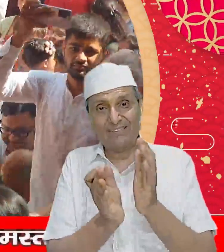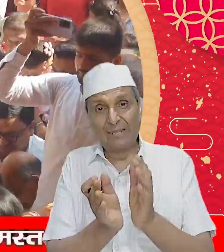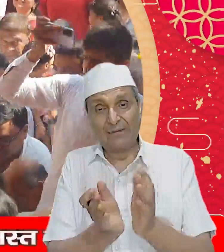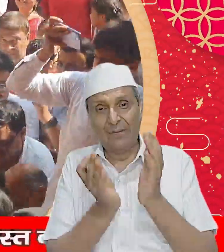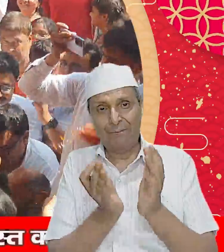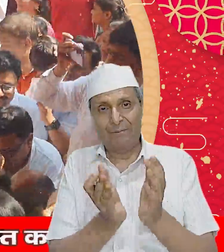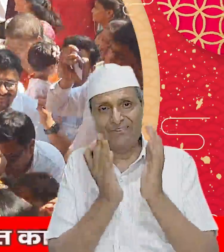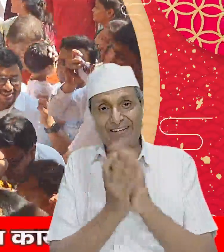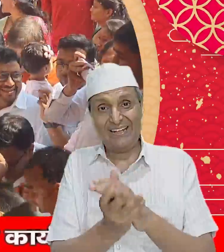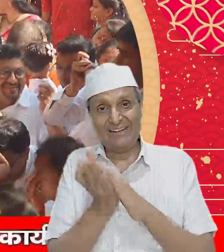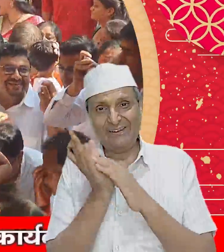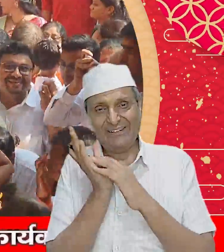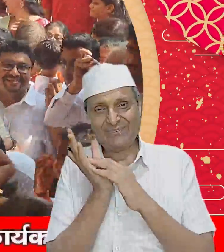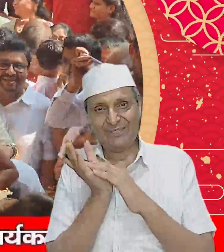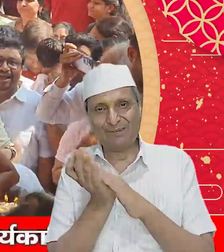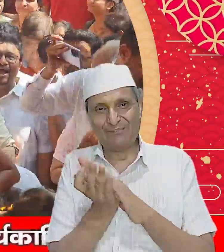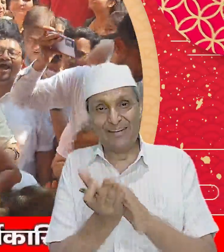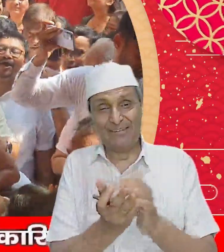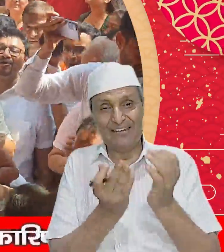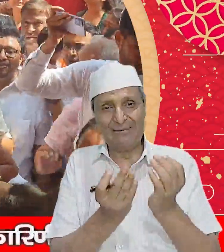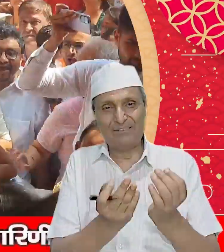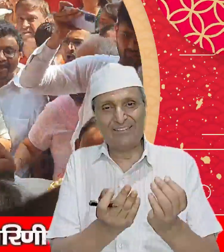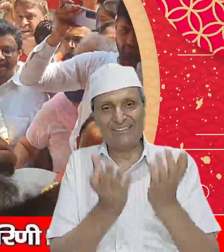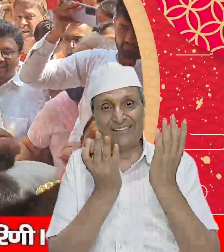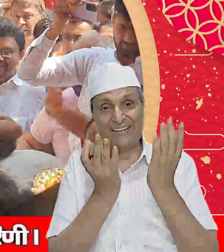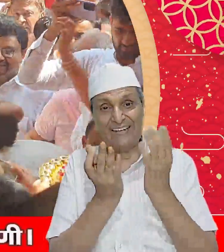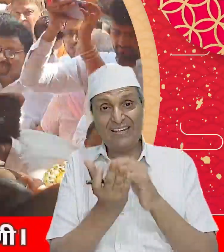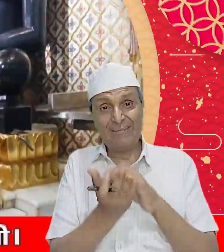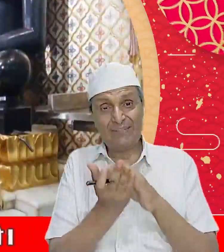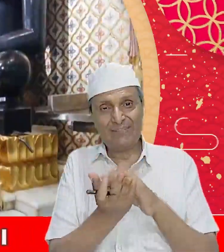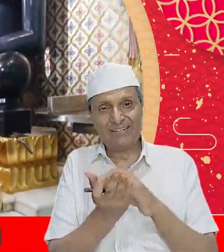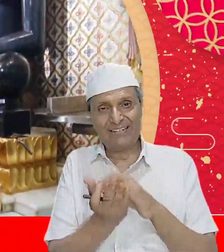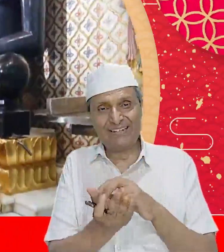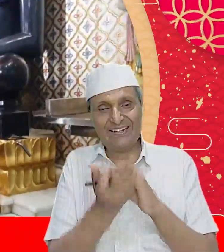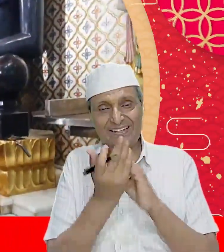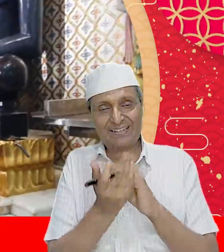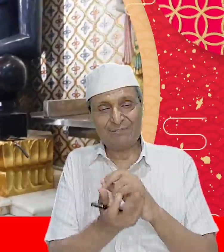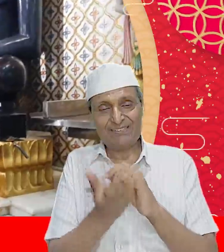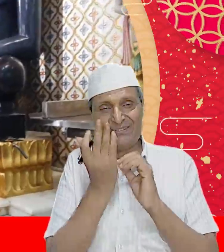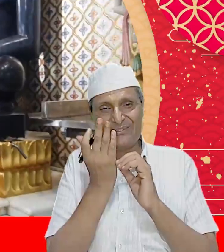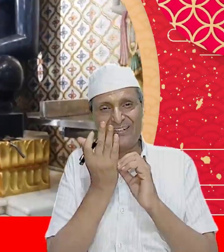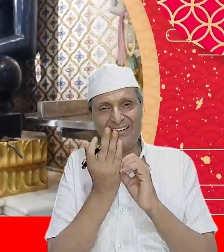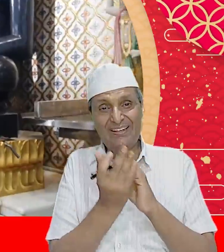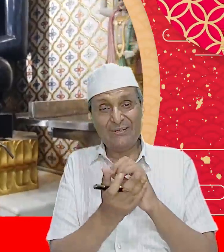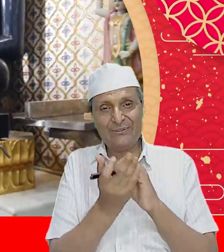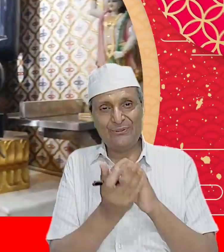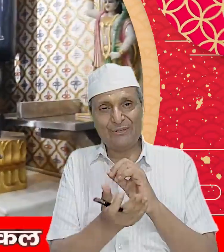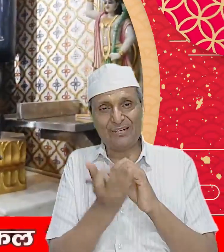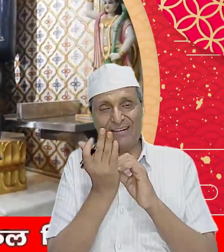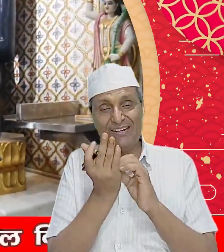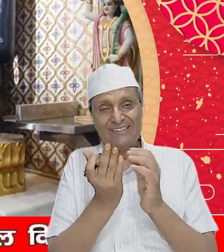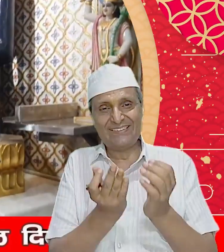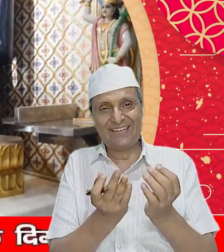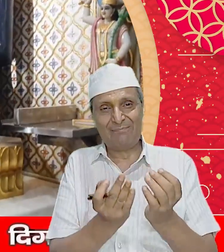अपने अपने जगह पर पहुंच रहे हैं। और ये सूरजमल विहार में आप दृश्य देख रहे हैं, प्रतिमा के आगे नतमस्तक हो रहे हैं, गुरु